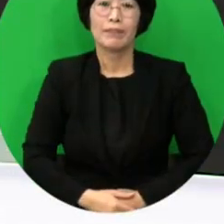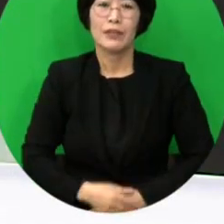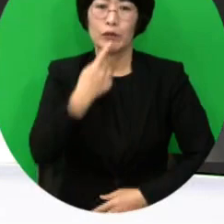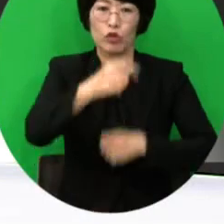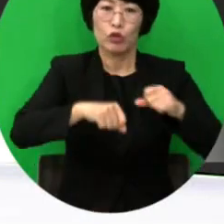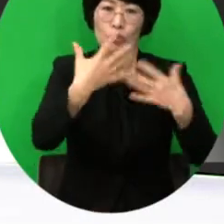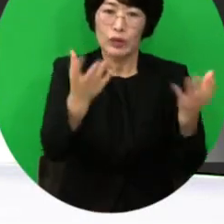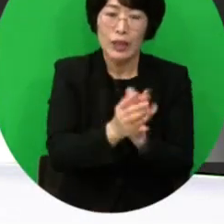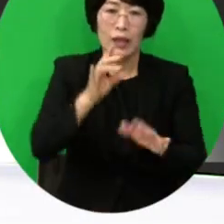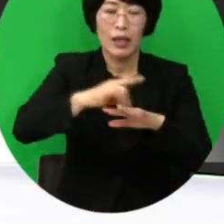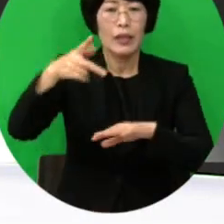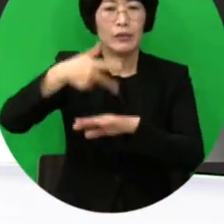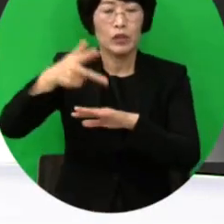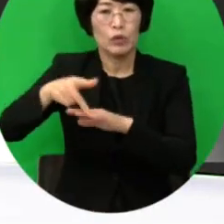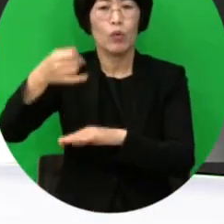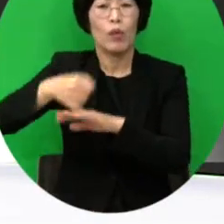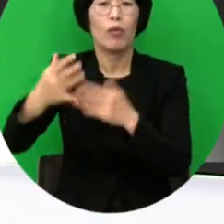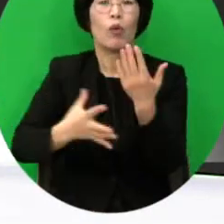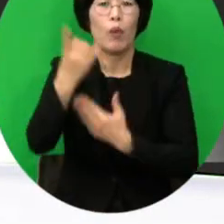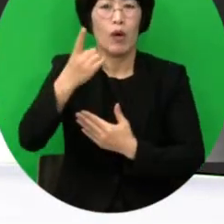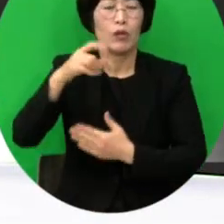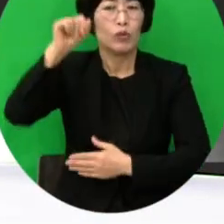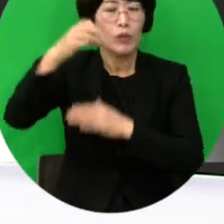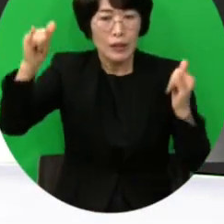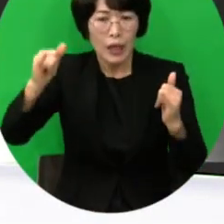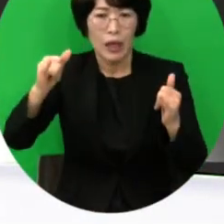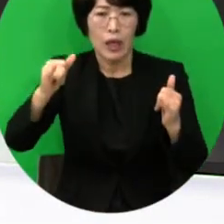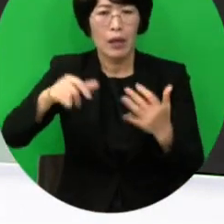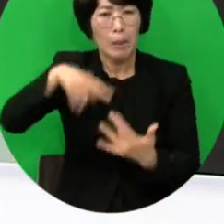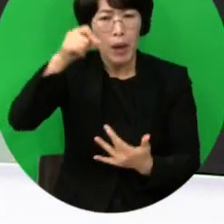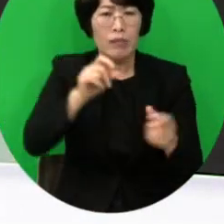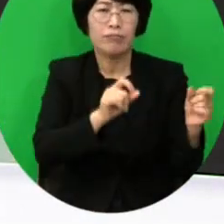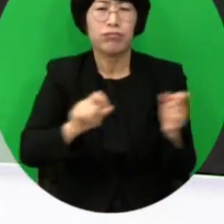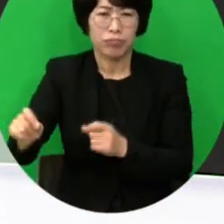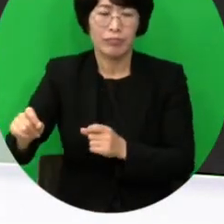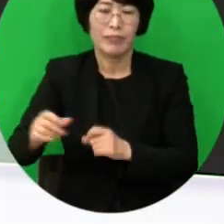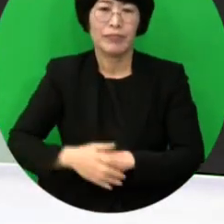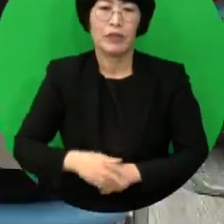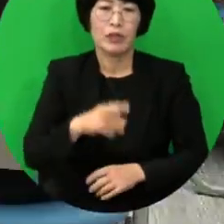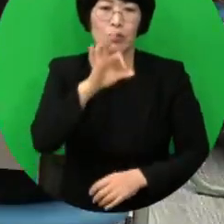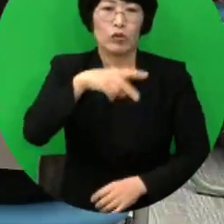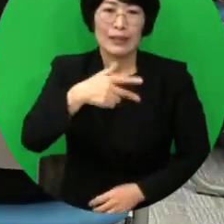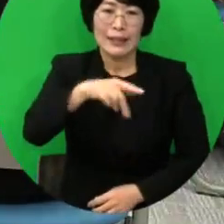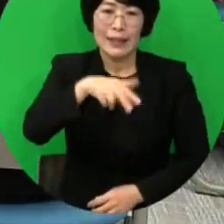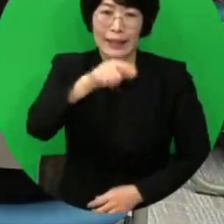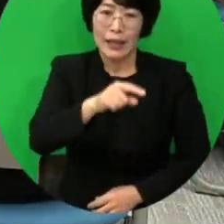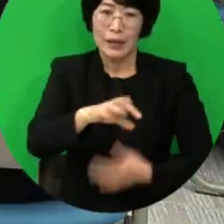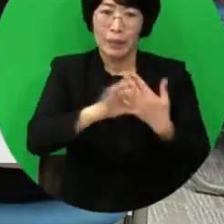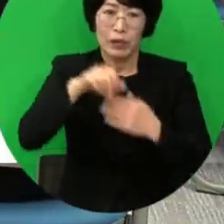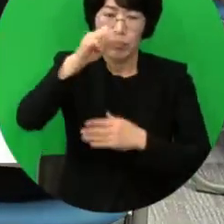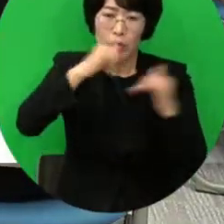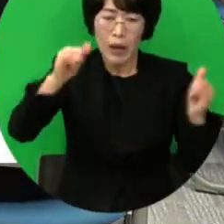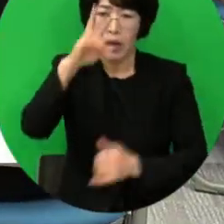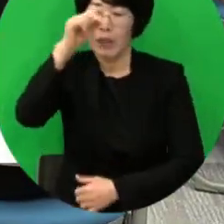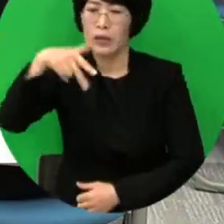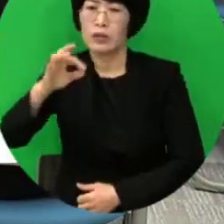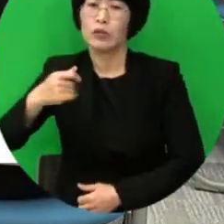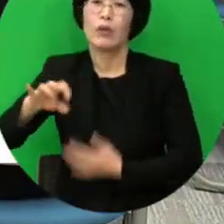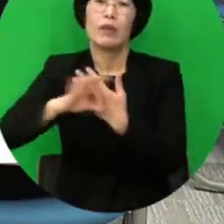민주당의 해남 진도 완도 선거구 후보자 공천 일정이 지연되는 가운데 윤재갑 예비후보가 박지원